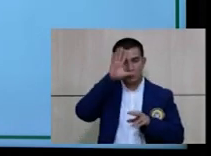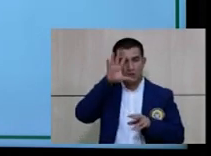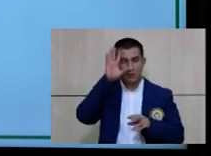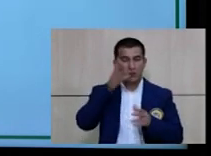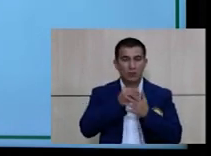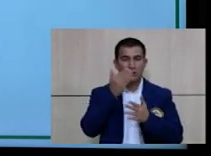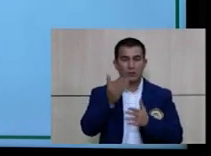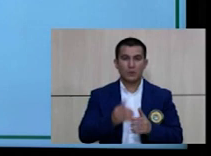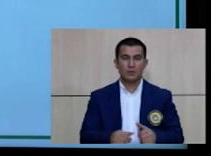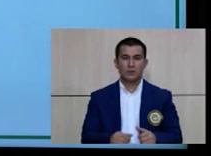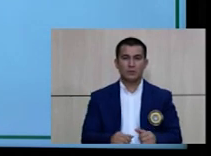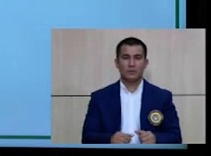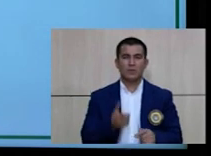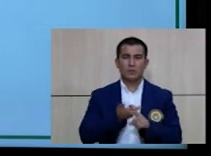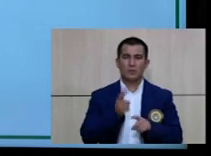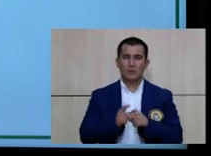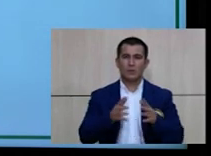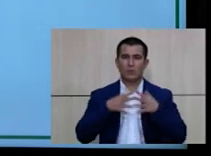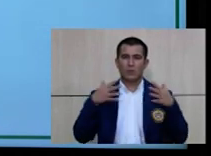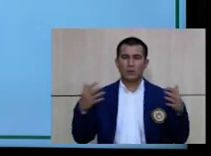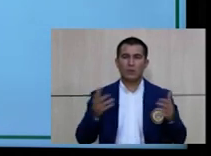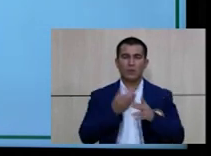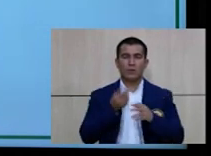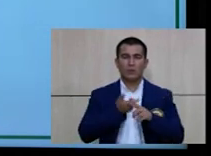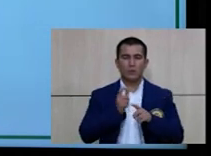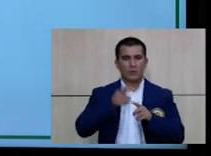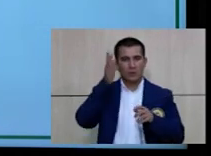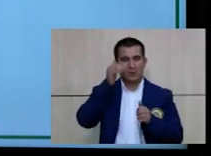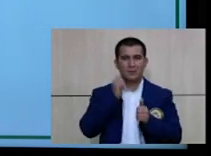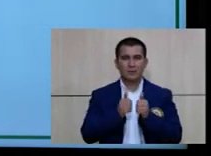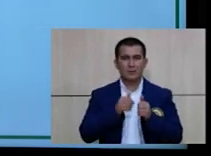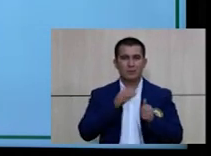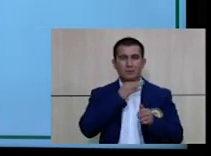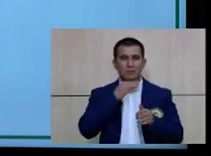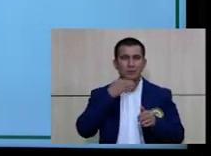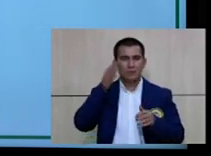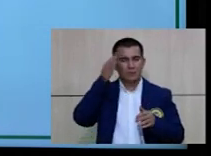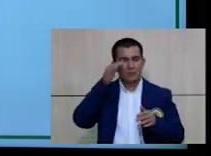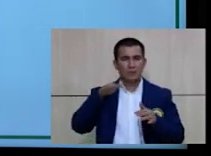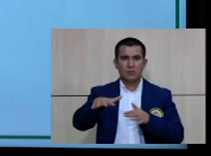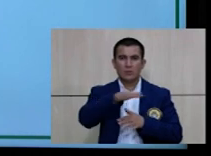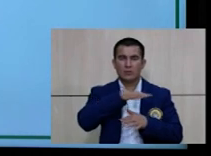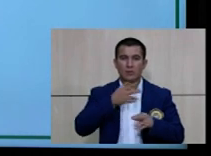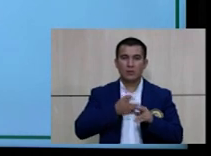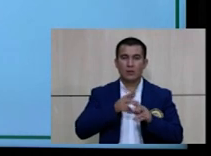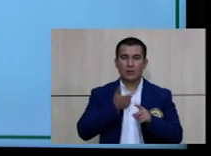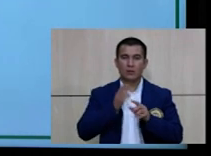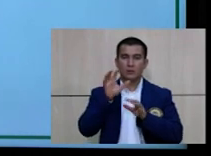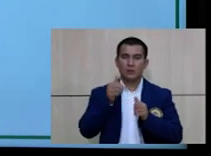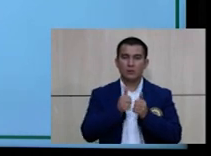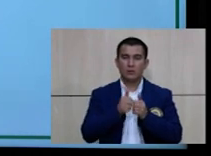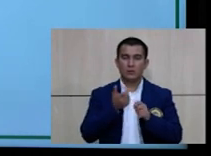Surxondaryoning eng katta va eng sersuv irmog'i. Hisor tog'ining eng baland